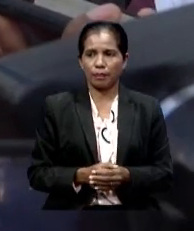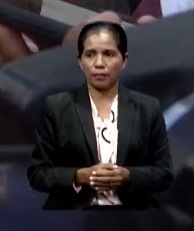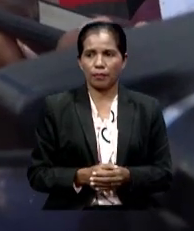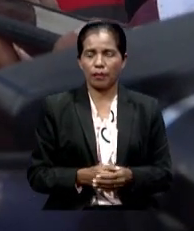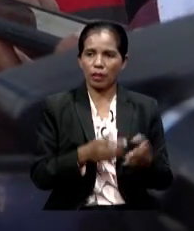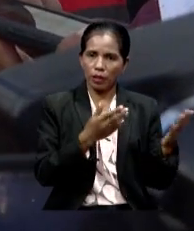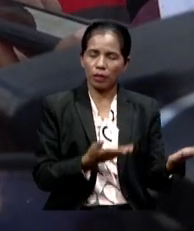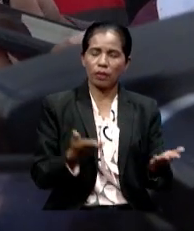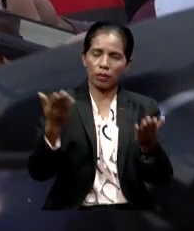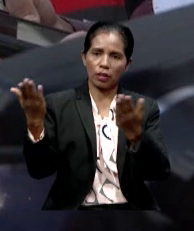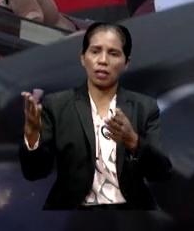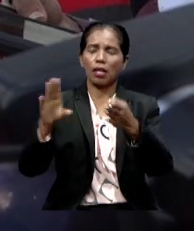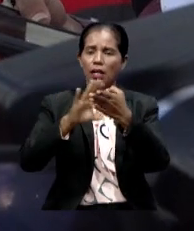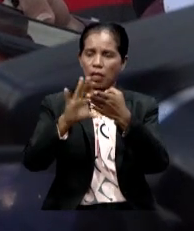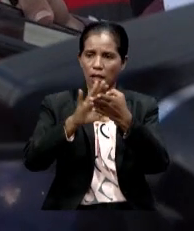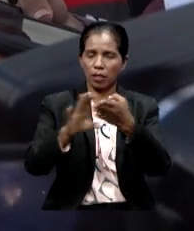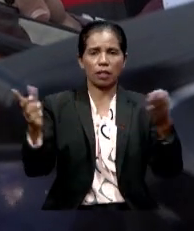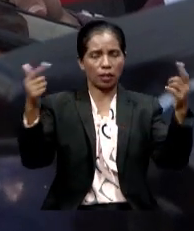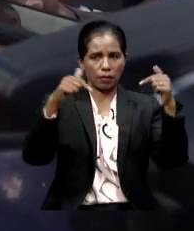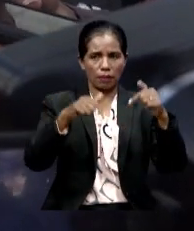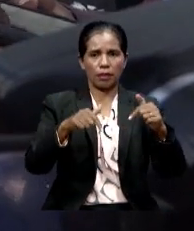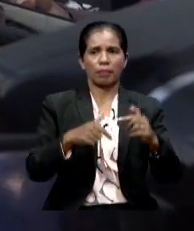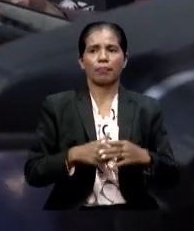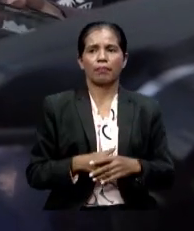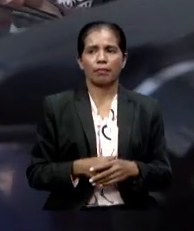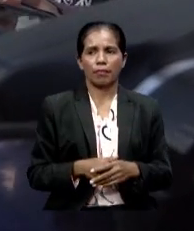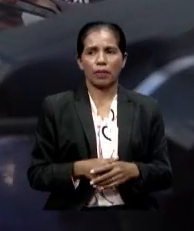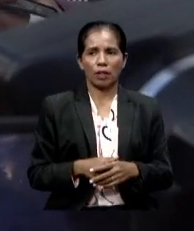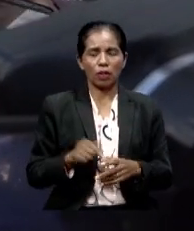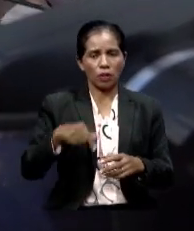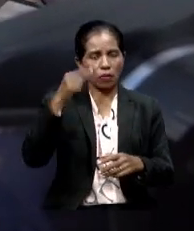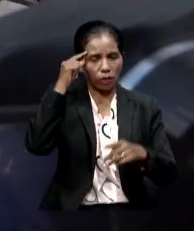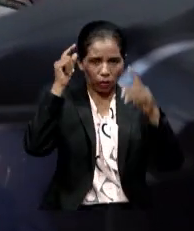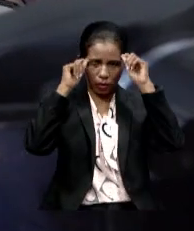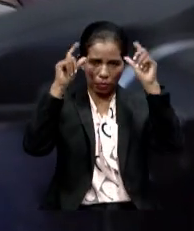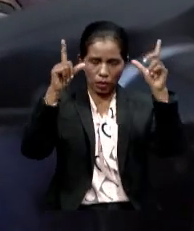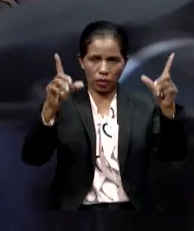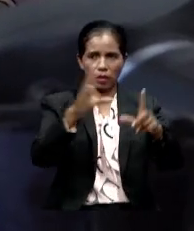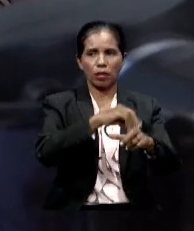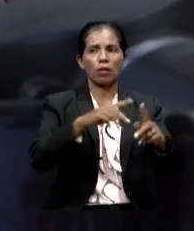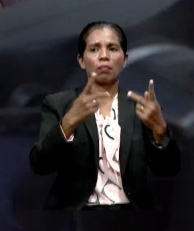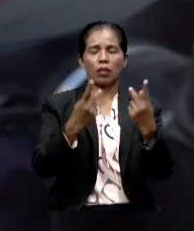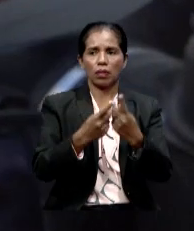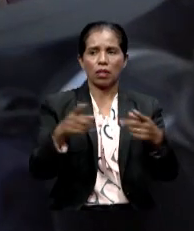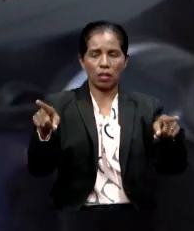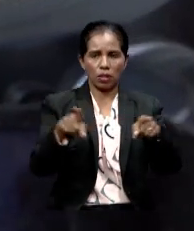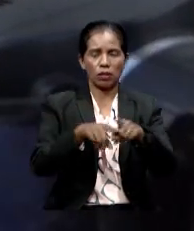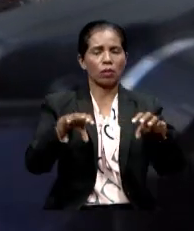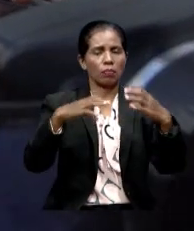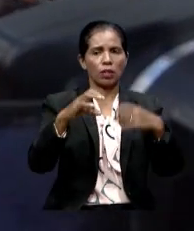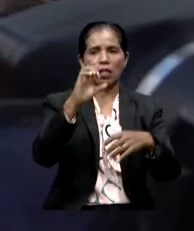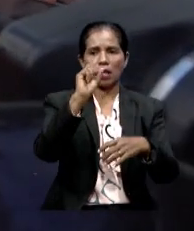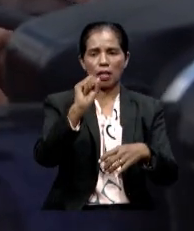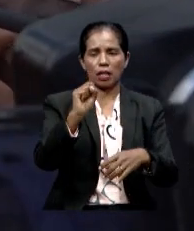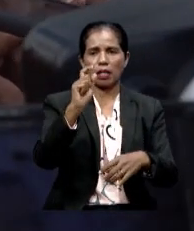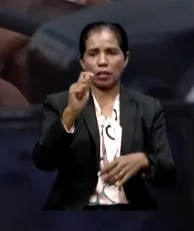harukan ini karta mai mai governo Timor Leste di kompanyi ini nudar kompanyi estatal